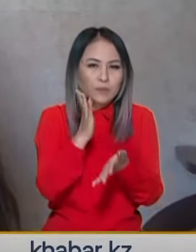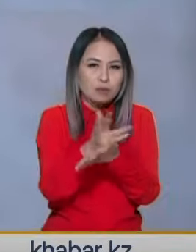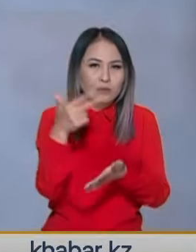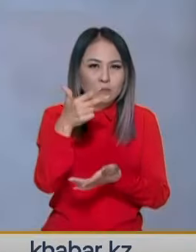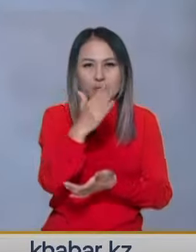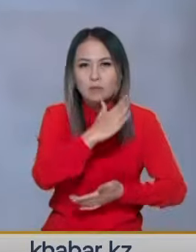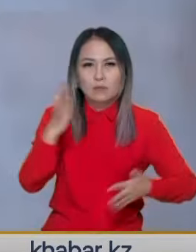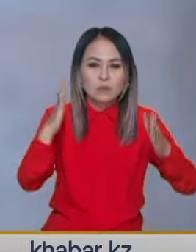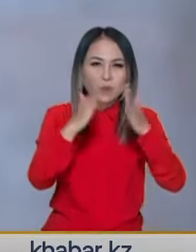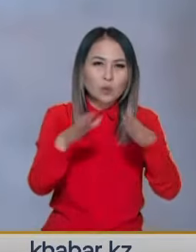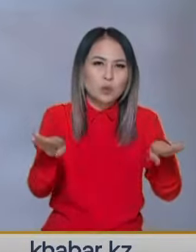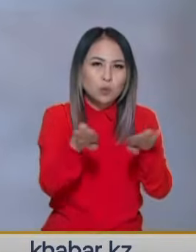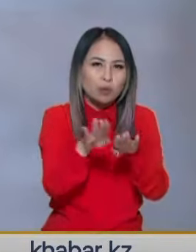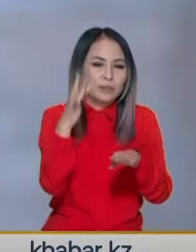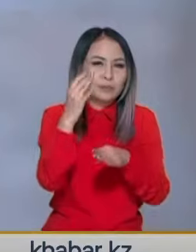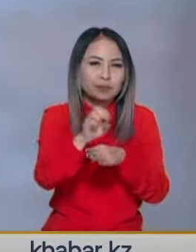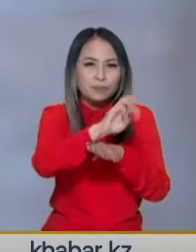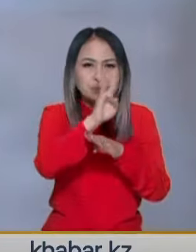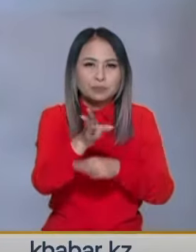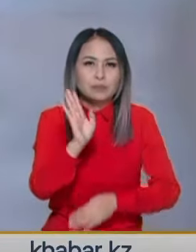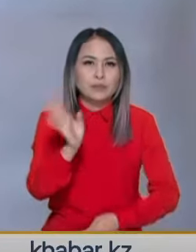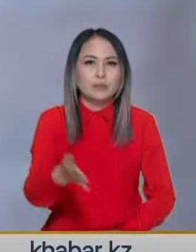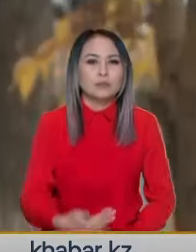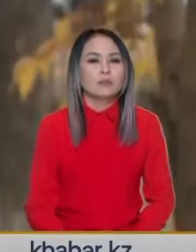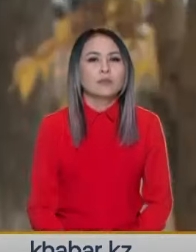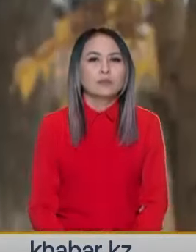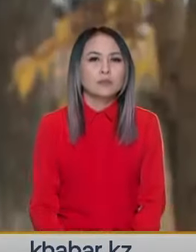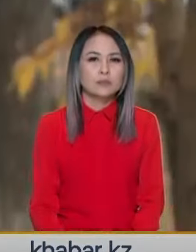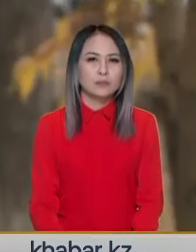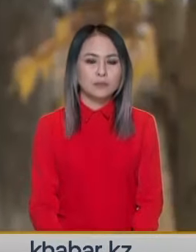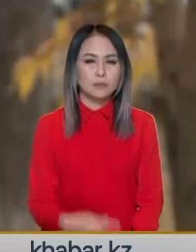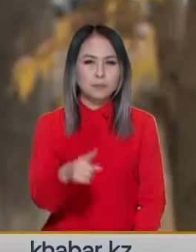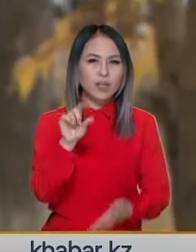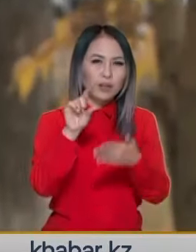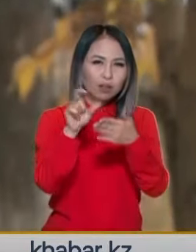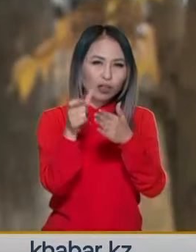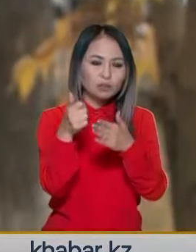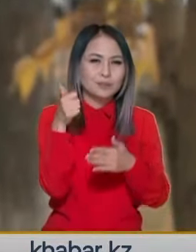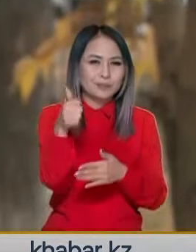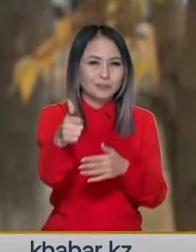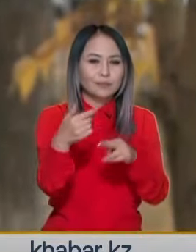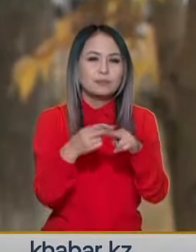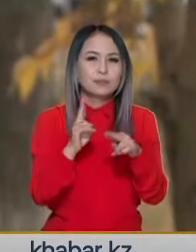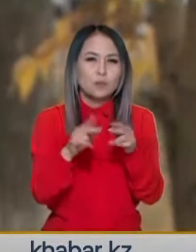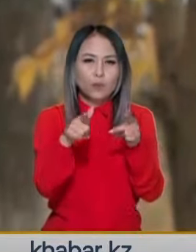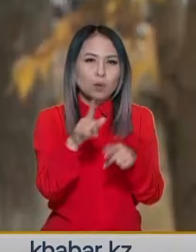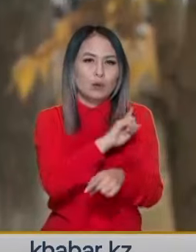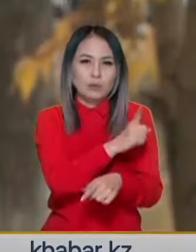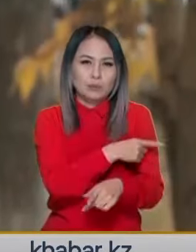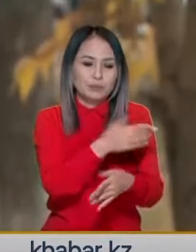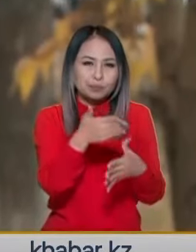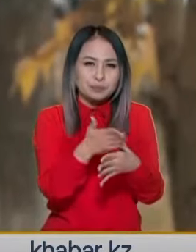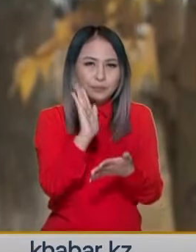3000-нан астам баспана осындай қондырғымен жабдықталады. Осы кішкентай жаңа датчиктің маңыздылығы өте орасан зор.